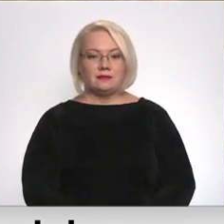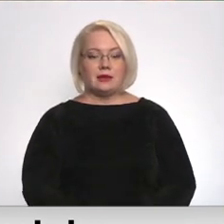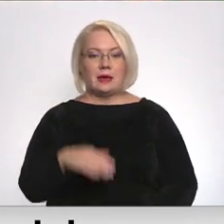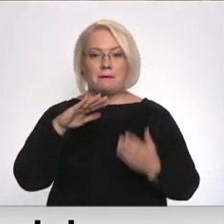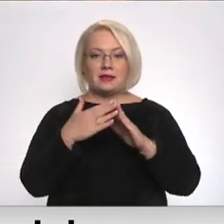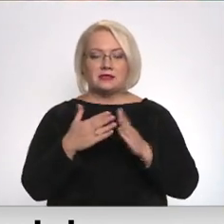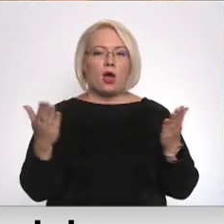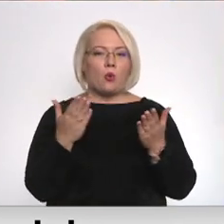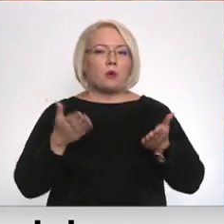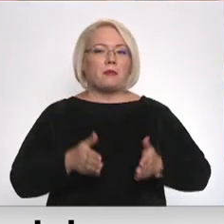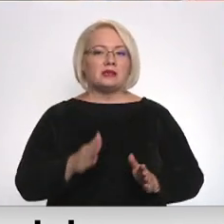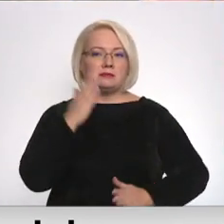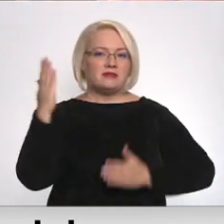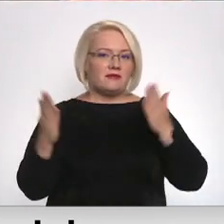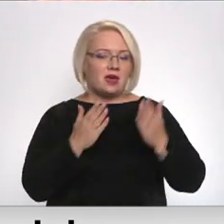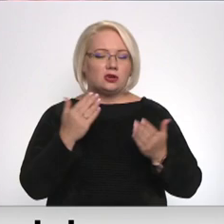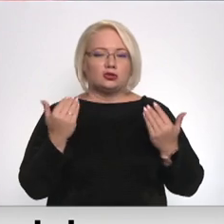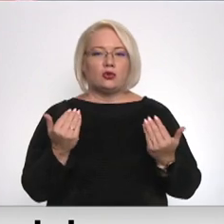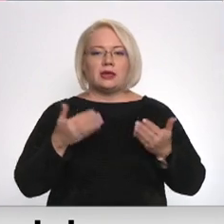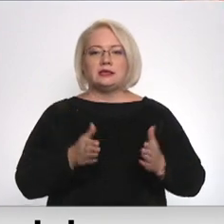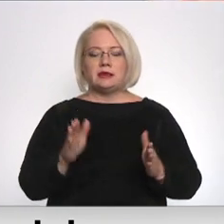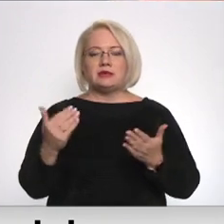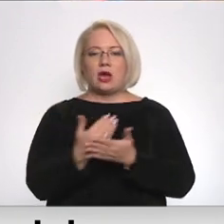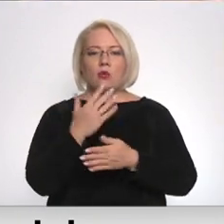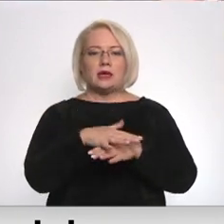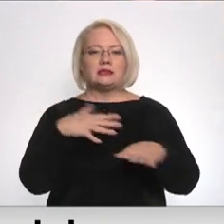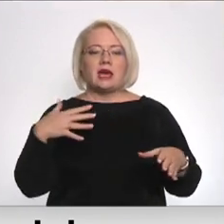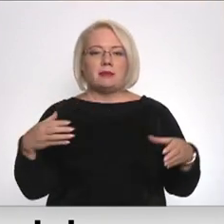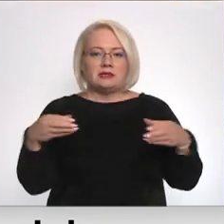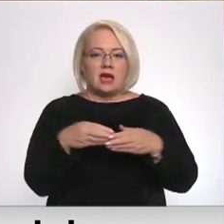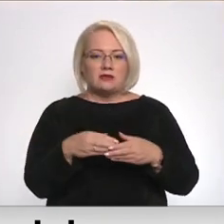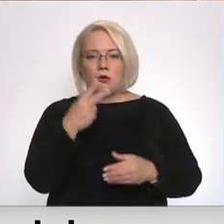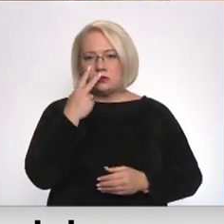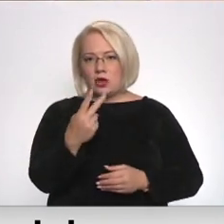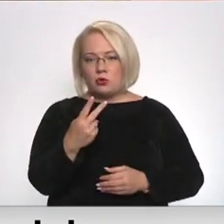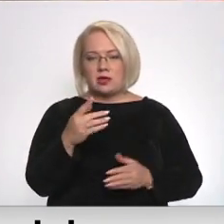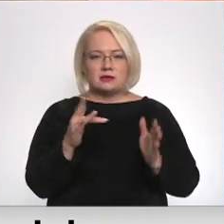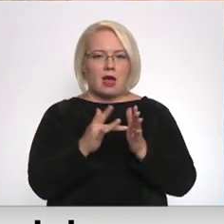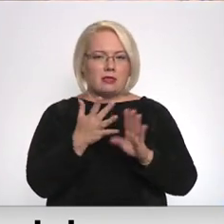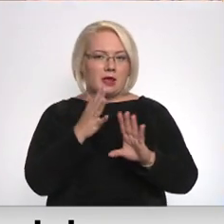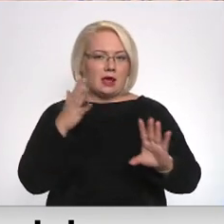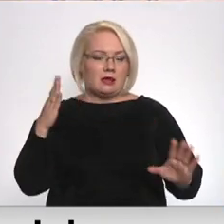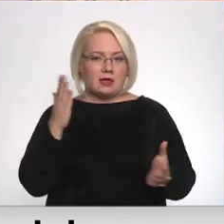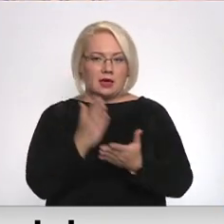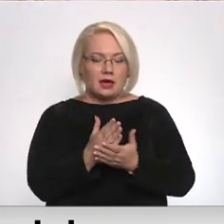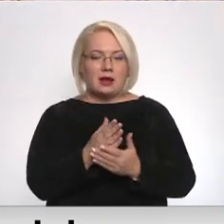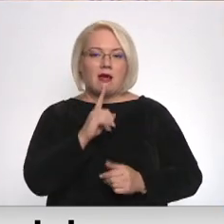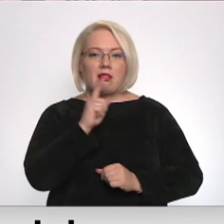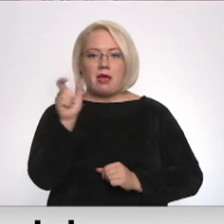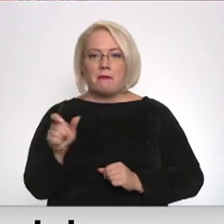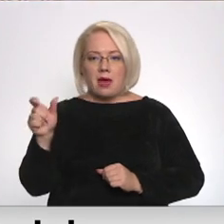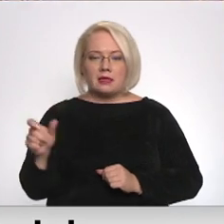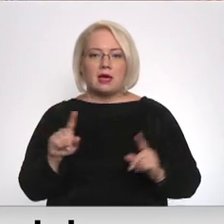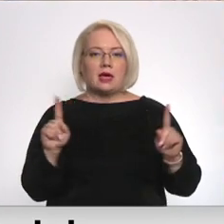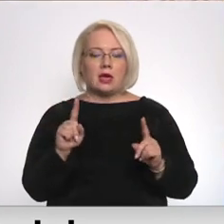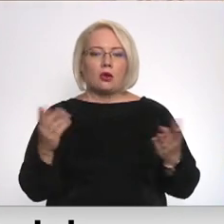Pilsētā, kurā piedzimst vējš, šodien dzimst arī jaunais Saeimas sastāvs. Un spriežot pēc tā, kāda rinda veidos pie iecirkņiem liepājniekiem, ir